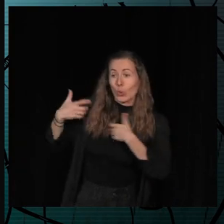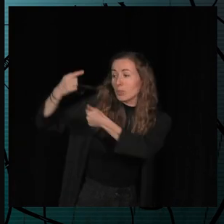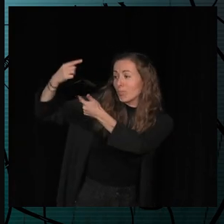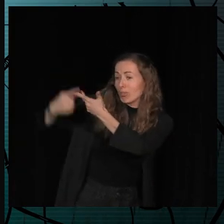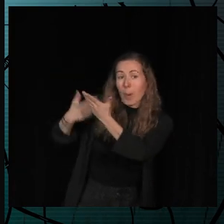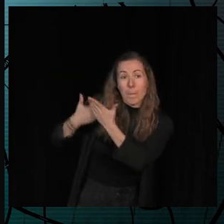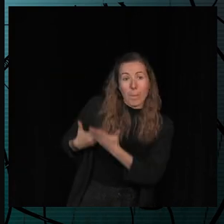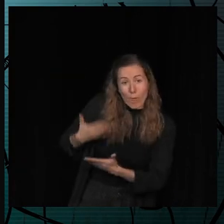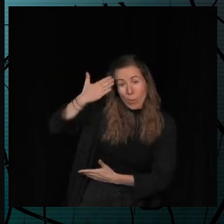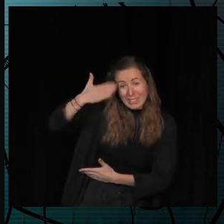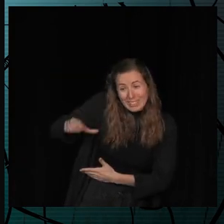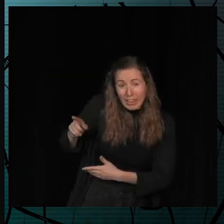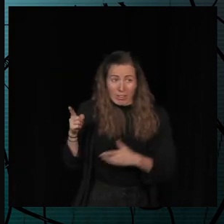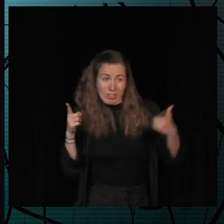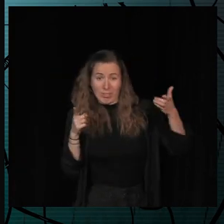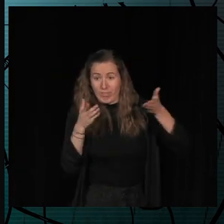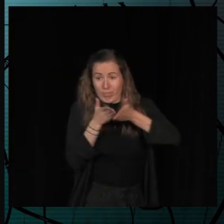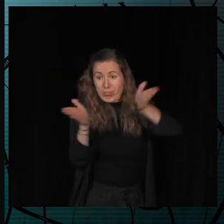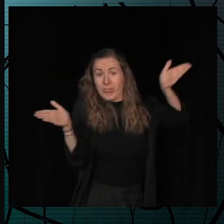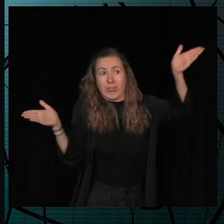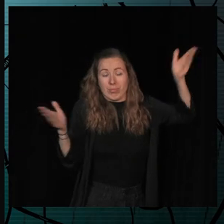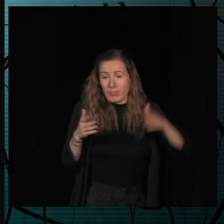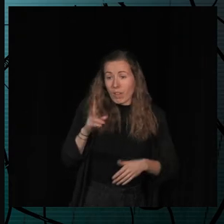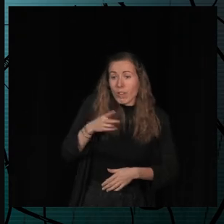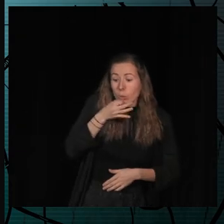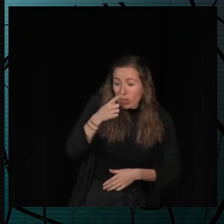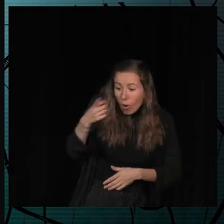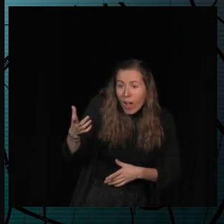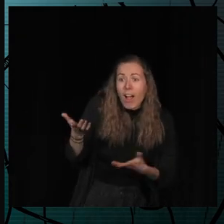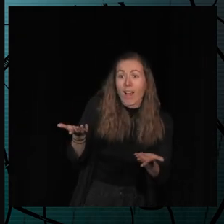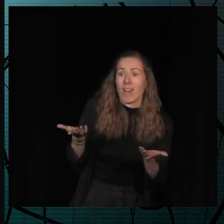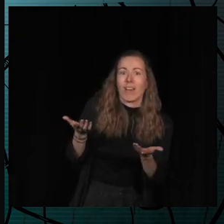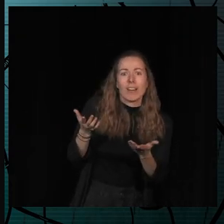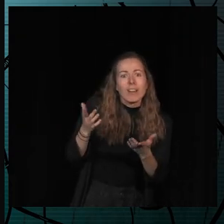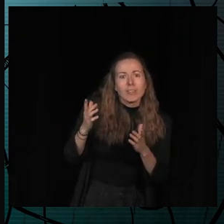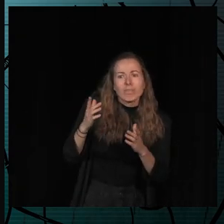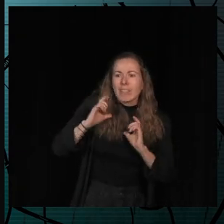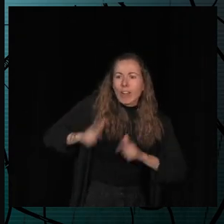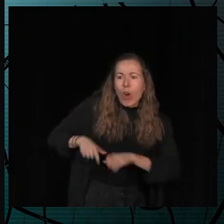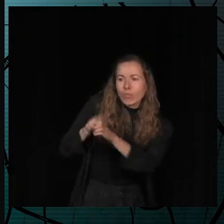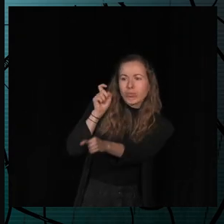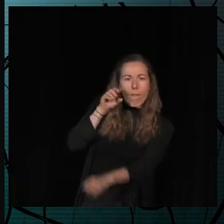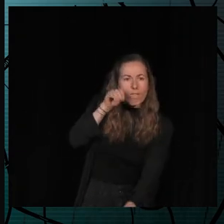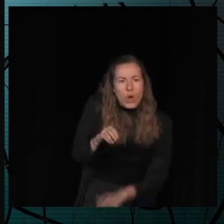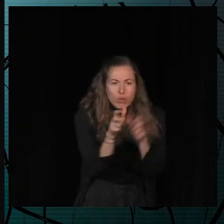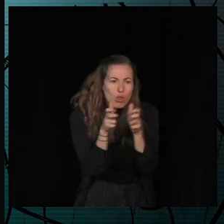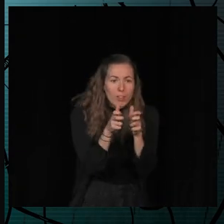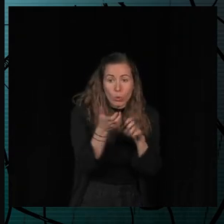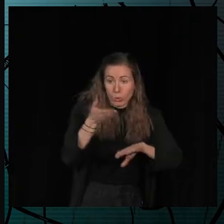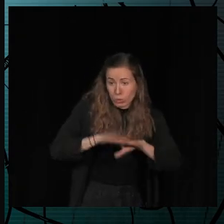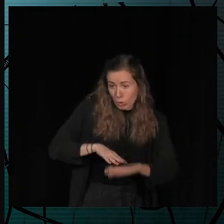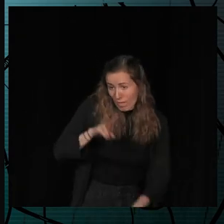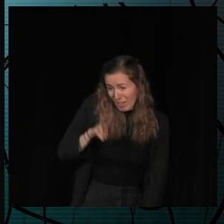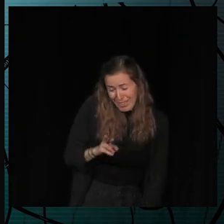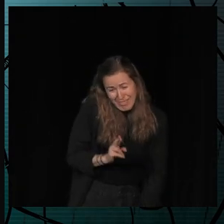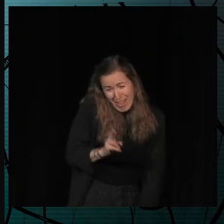bien et qu'en fait on en est encore à dire les enfants décrochent de l'école à cause des jeux vidéos sauf que c'est jamais dans ce sens là que ça se